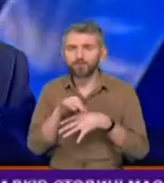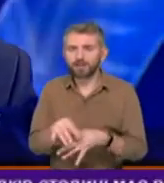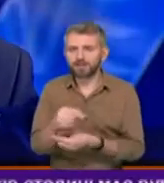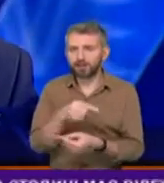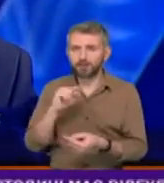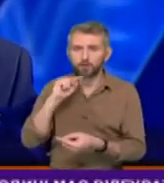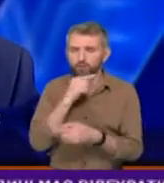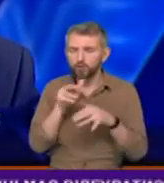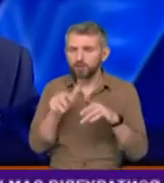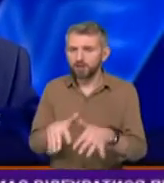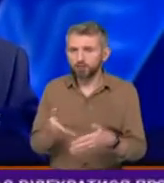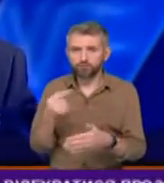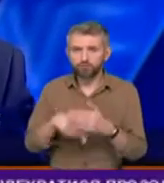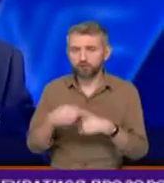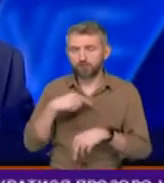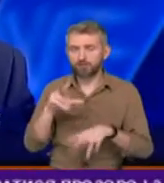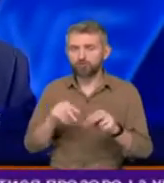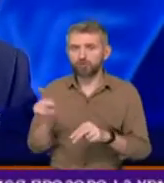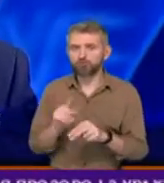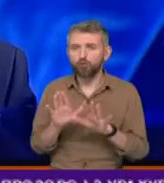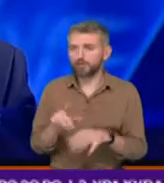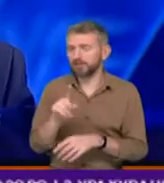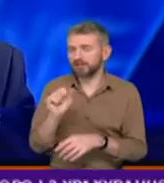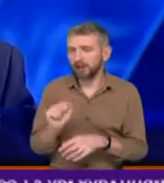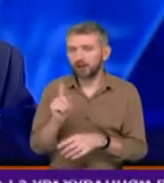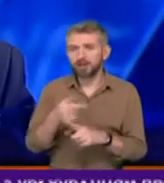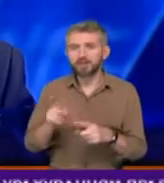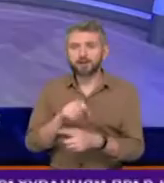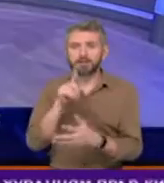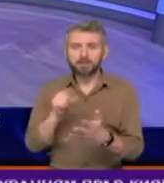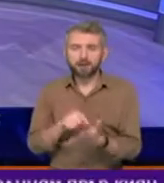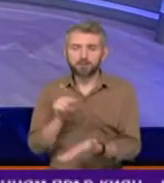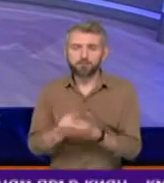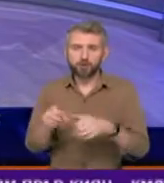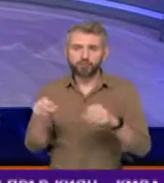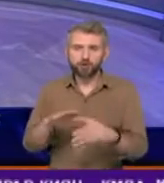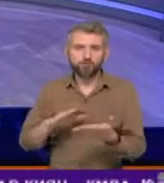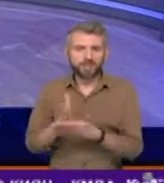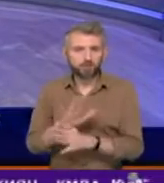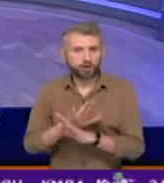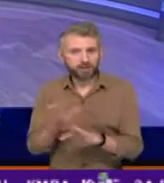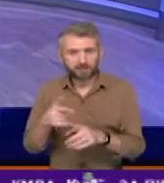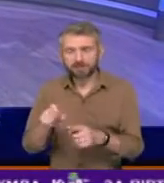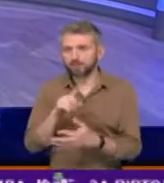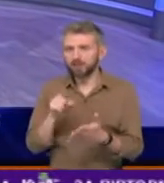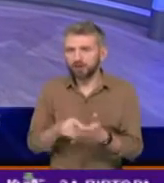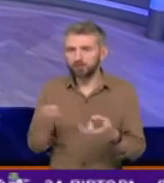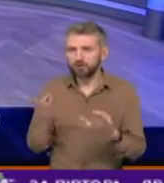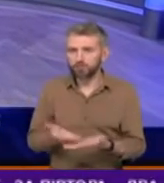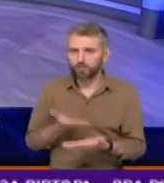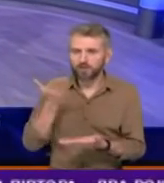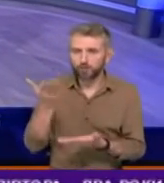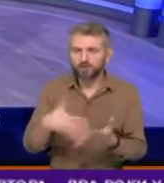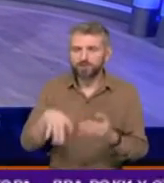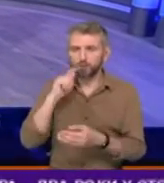ведення економічної діяльності. Тому я вважаю, що тільки за, але це питання мають вирішити не політики, але це питання потрібно виносити на все